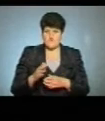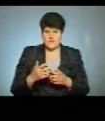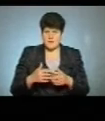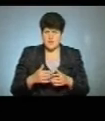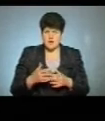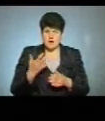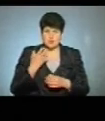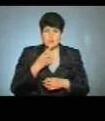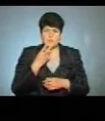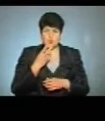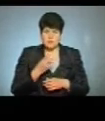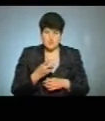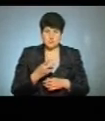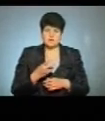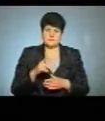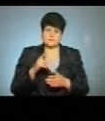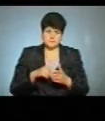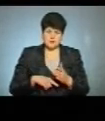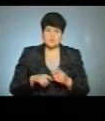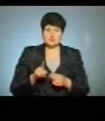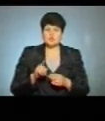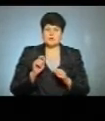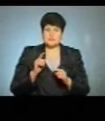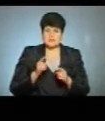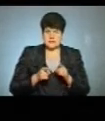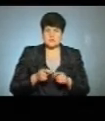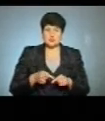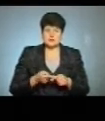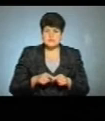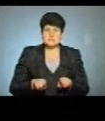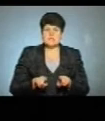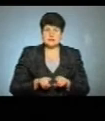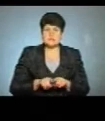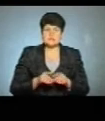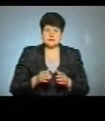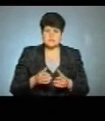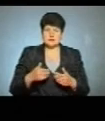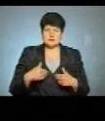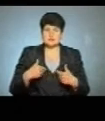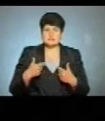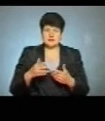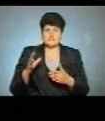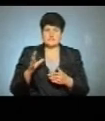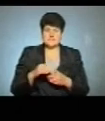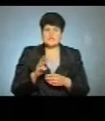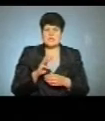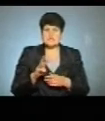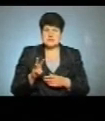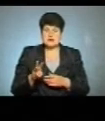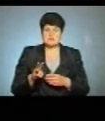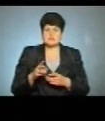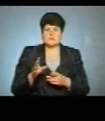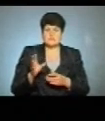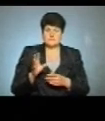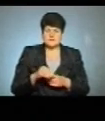вже побачили, прийшли переконані були, що це дійсно так. Я дав всі ссылки на сайт, на продавця, хто, і